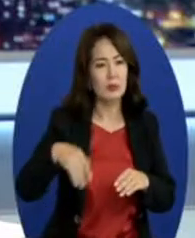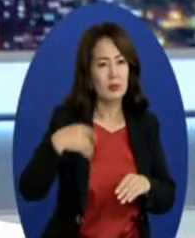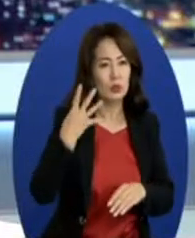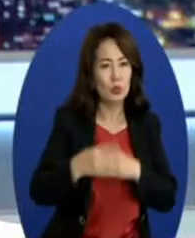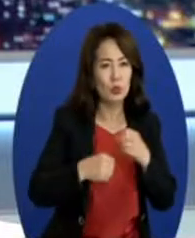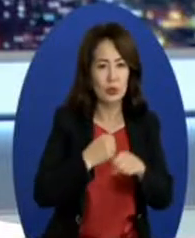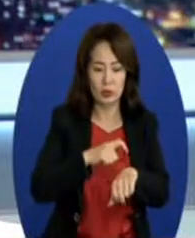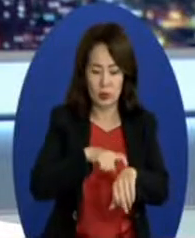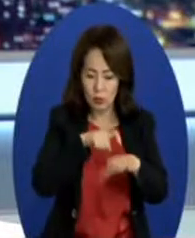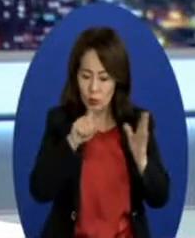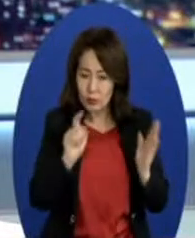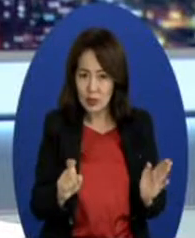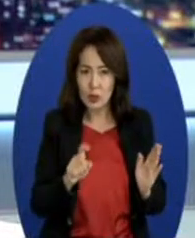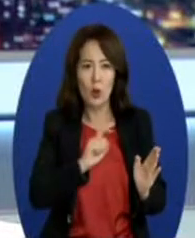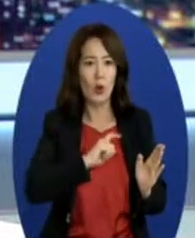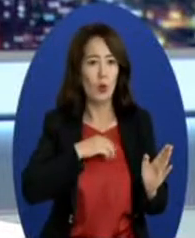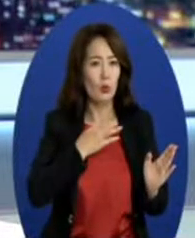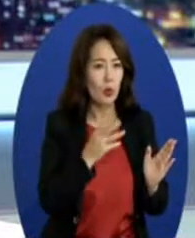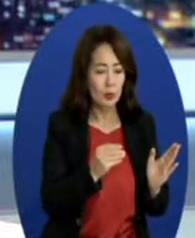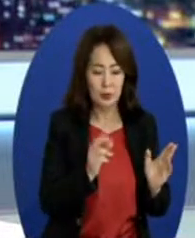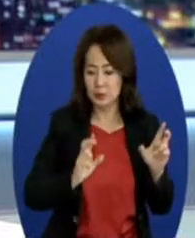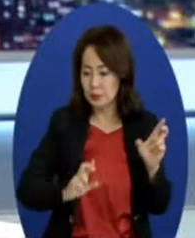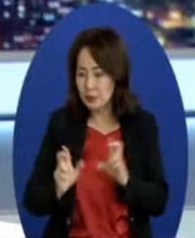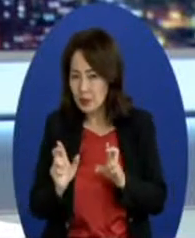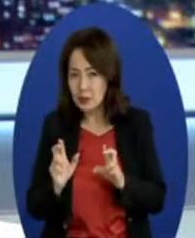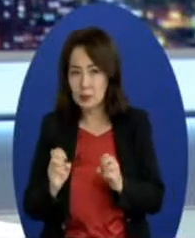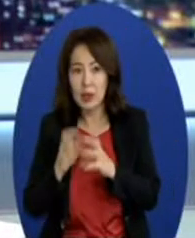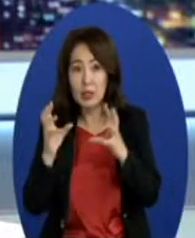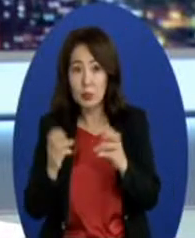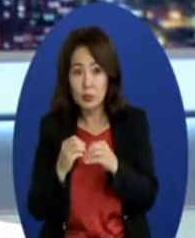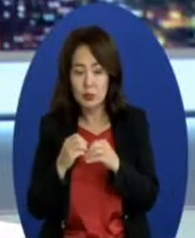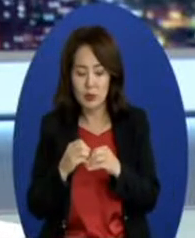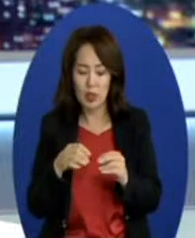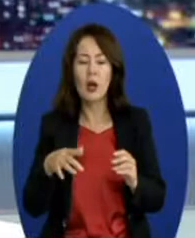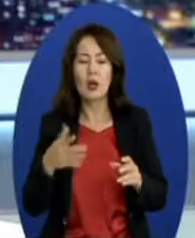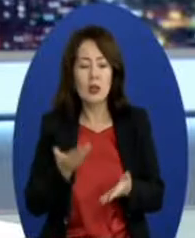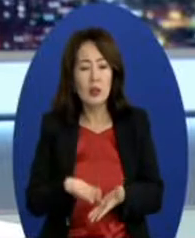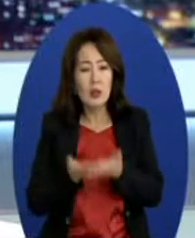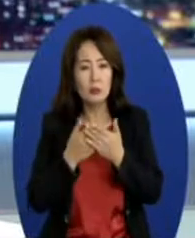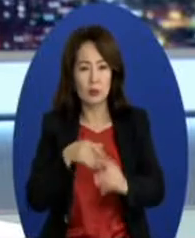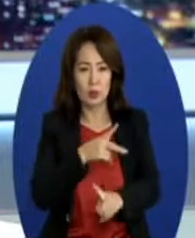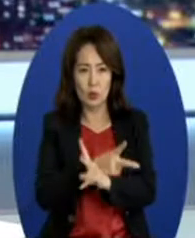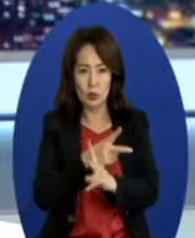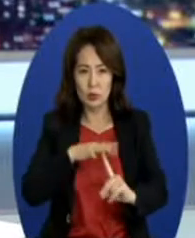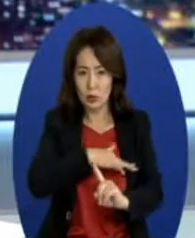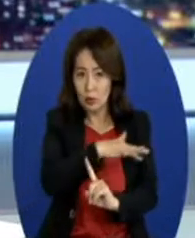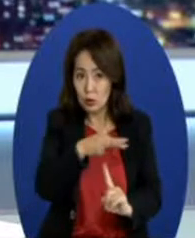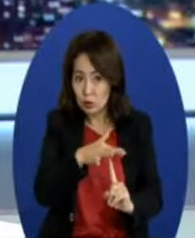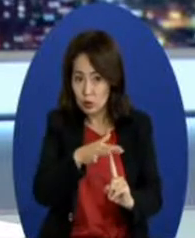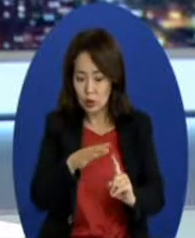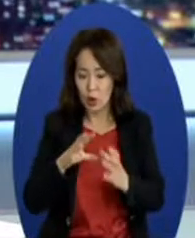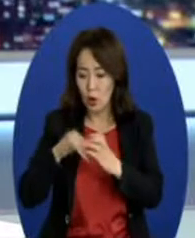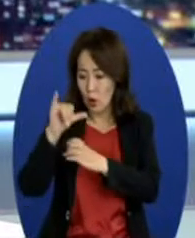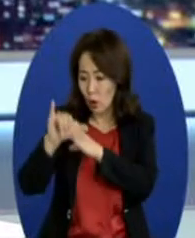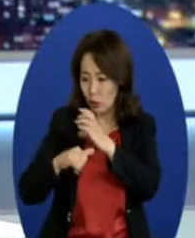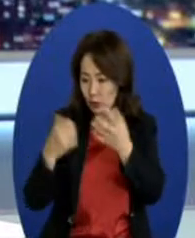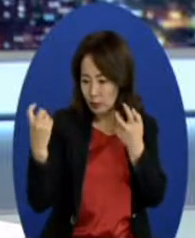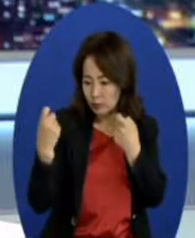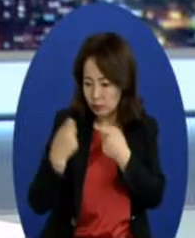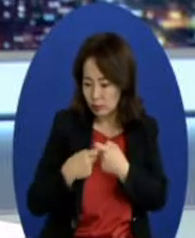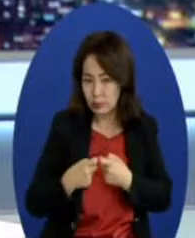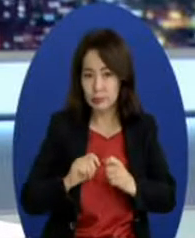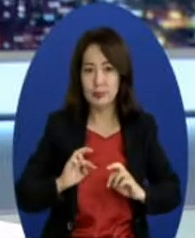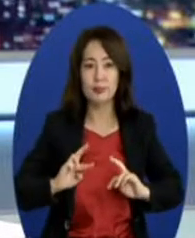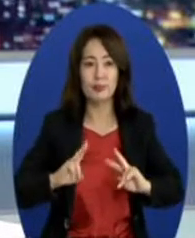4 жилд хувьэмж хөрөнгө оруулалт бизнесийн таатай орчин, баялаг бүтээчийн дэмжсэн эргэцэн орчныг олон улсын жишигч нийтлэн өөрчлөн шинжилнэ